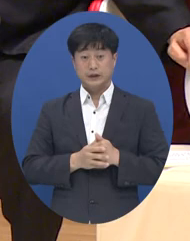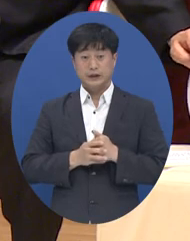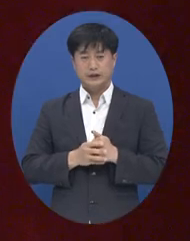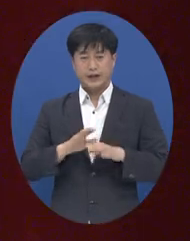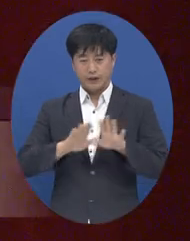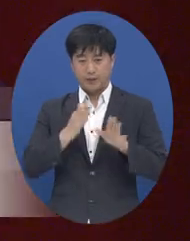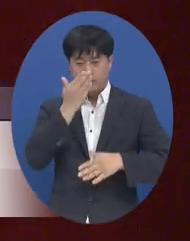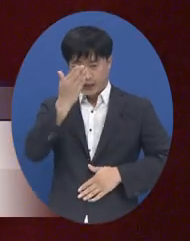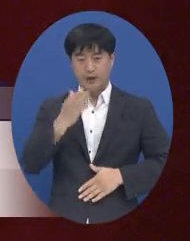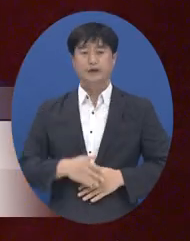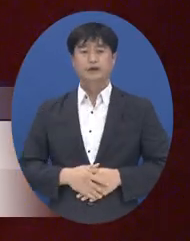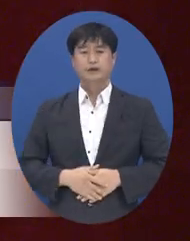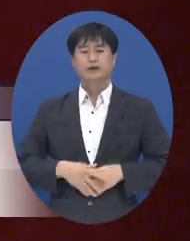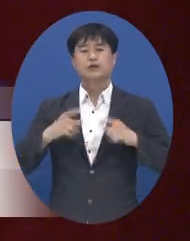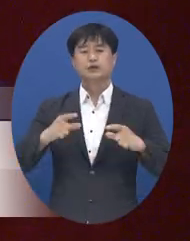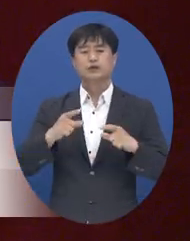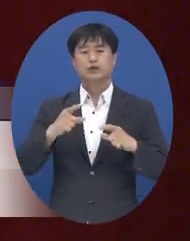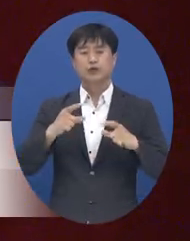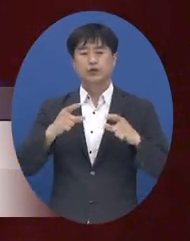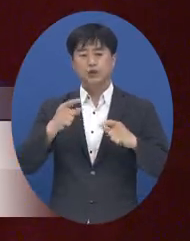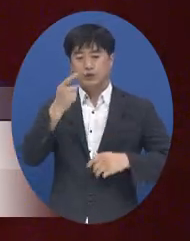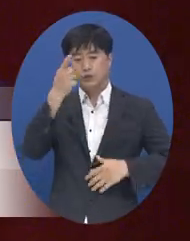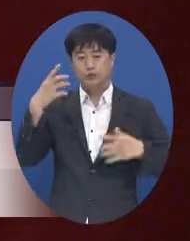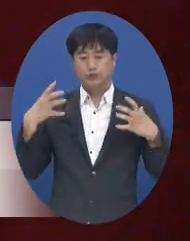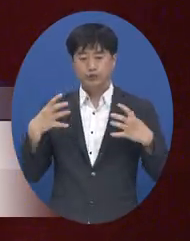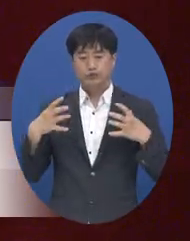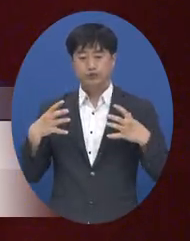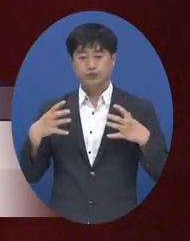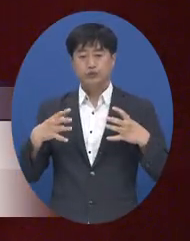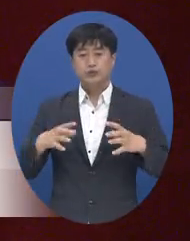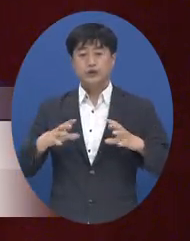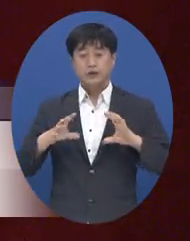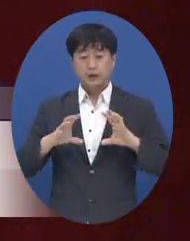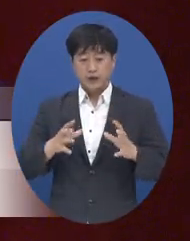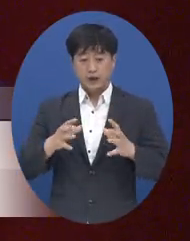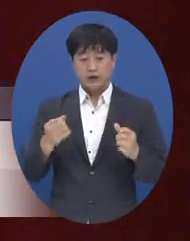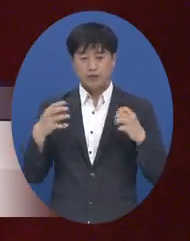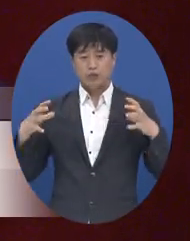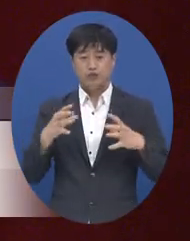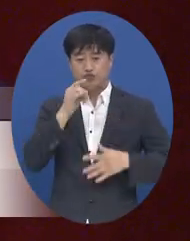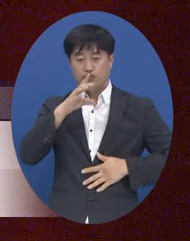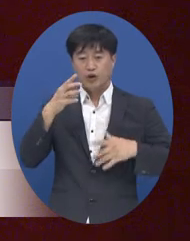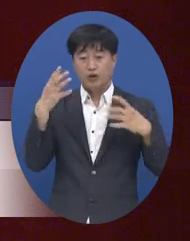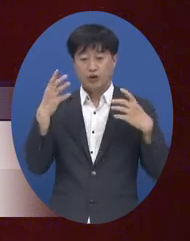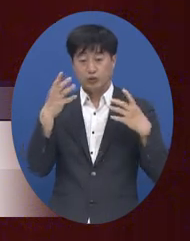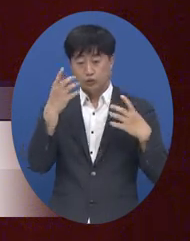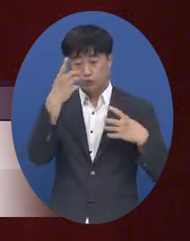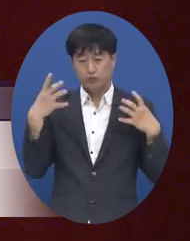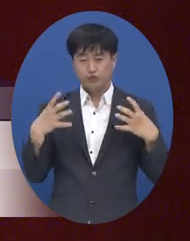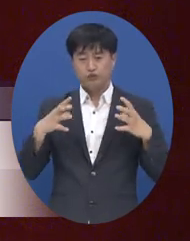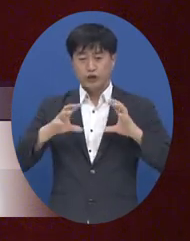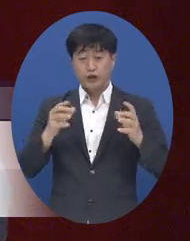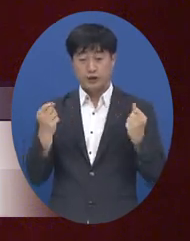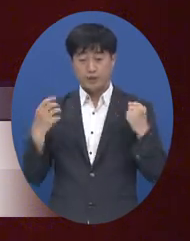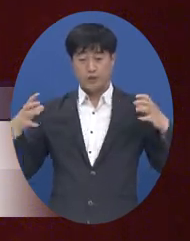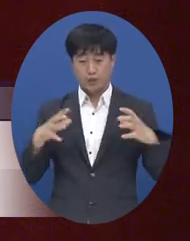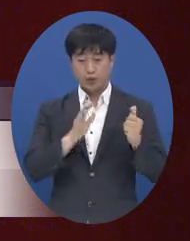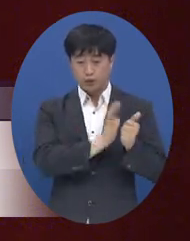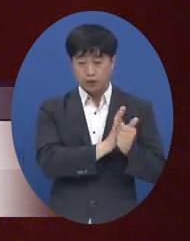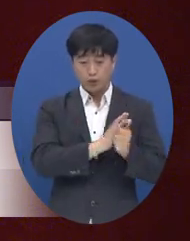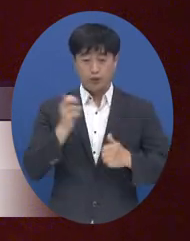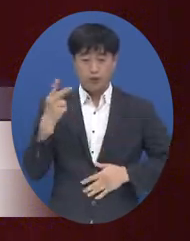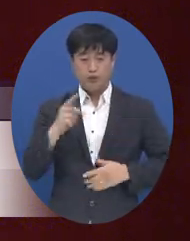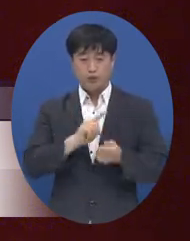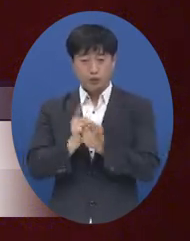강조했습니다. 지방정부의 국제협력이 결국 중앙정부의 국제협력을 지원할 뿐 아니라